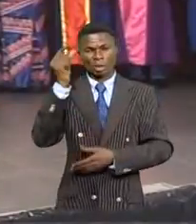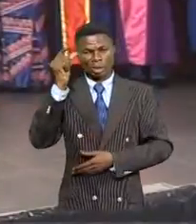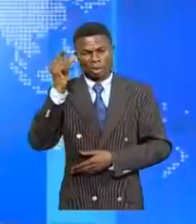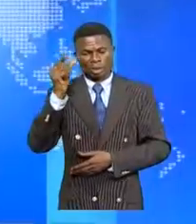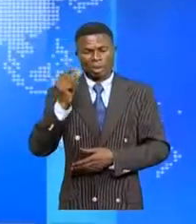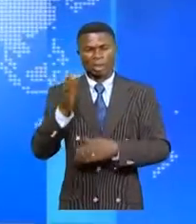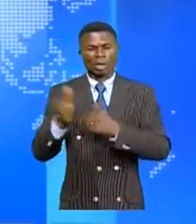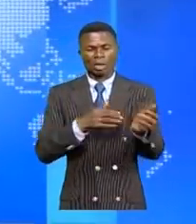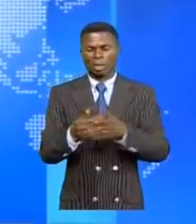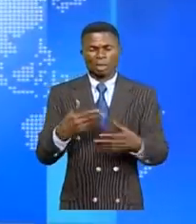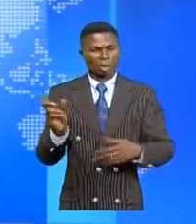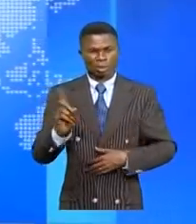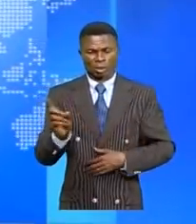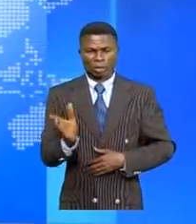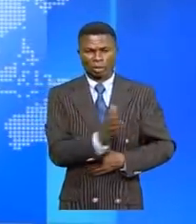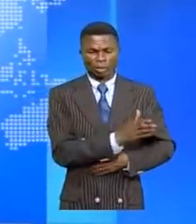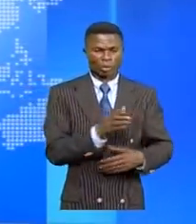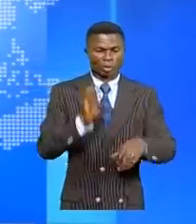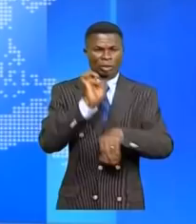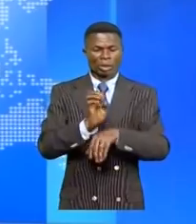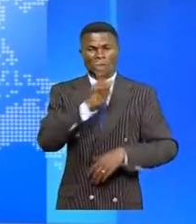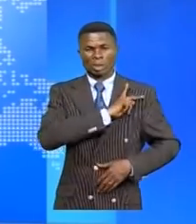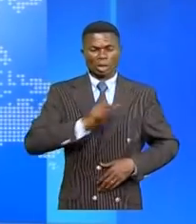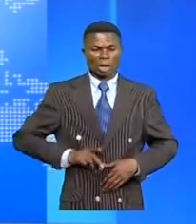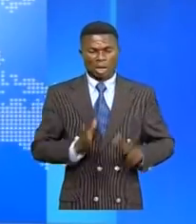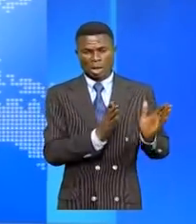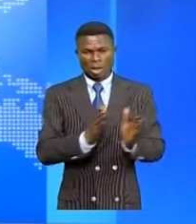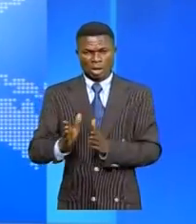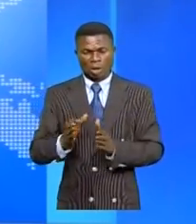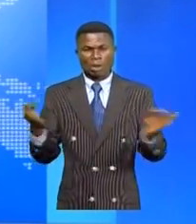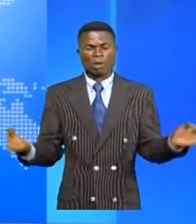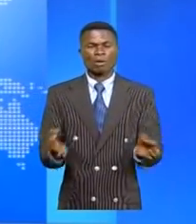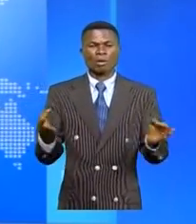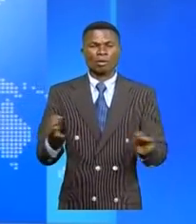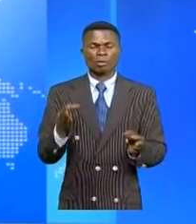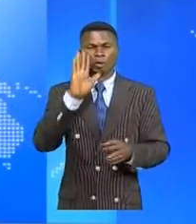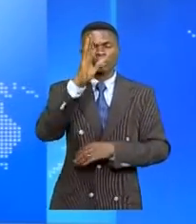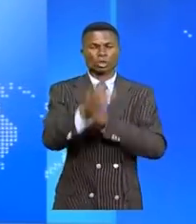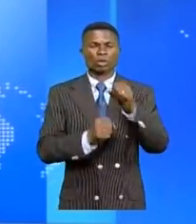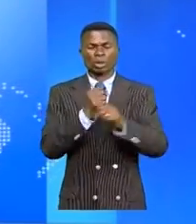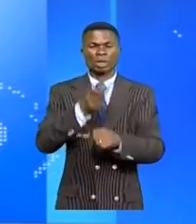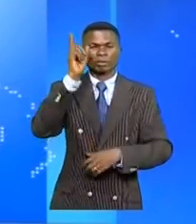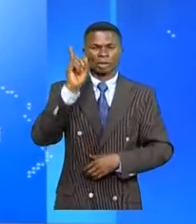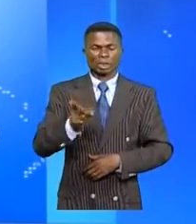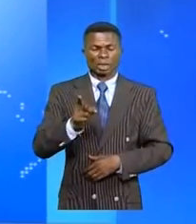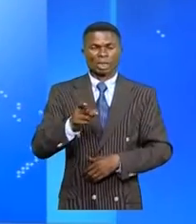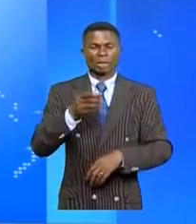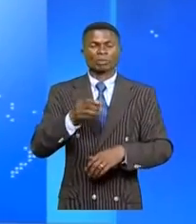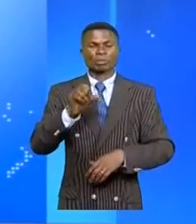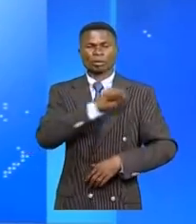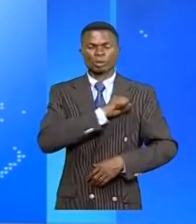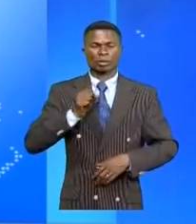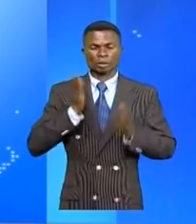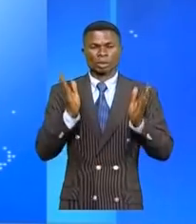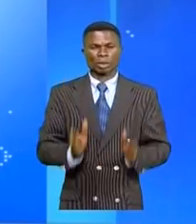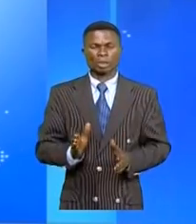sang. L'église Kimbanguis se prépare pour fêter son centenaire. À cette occasion, le sénateur Guy